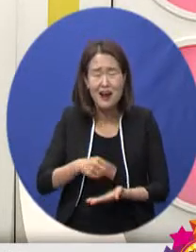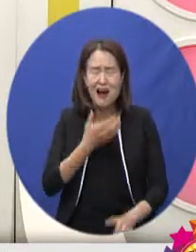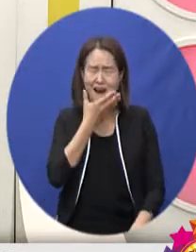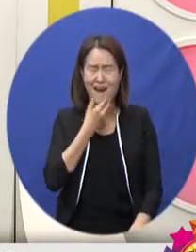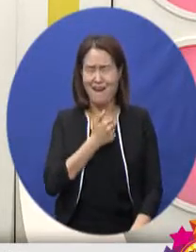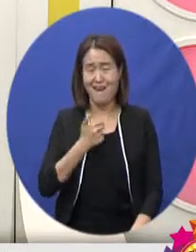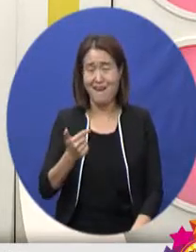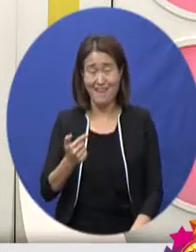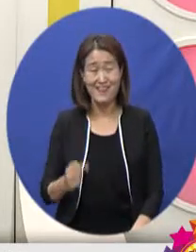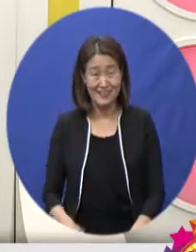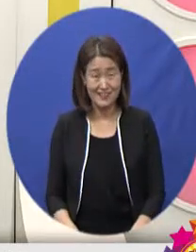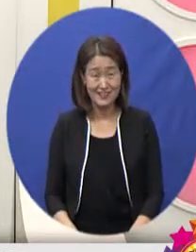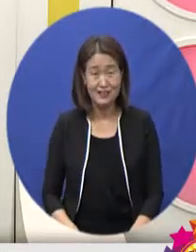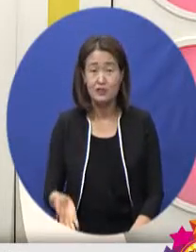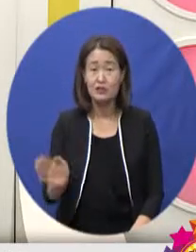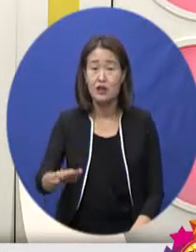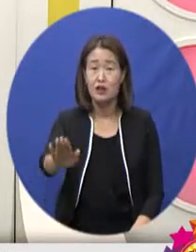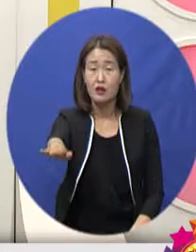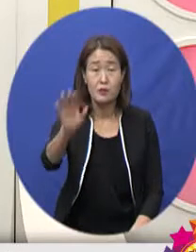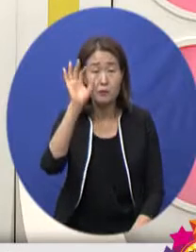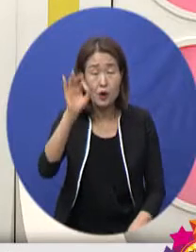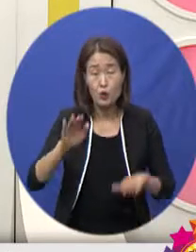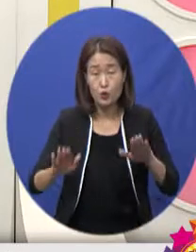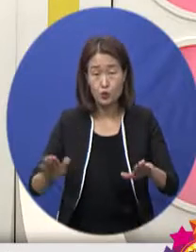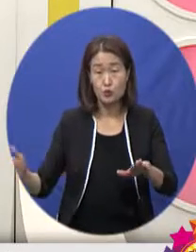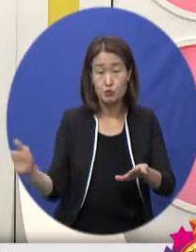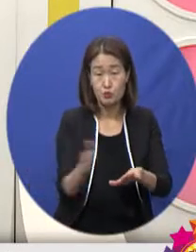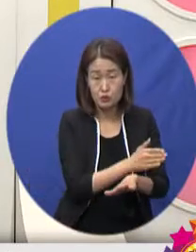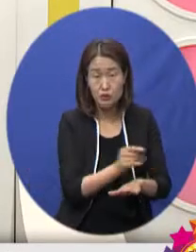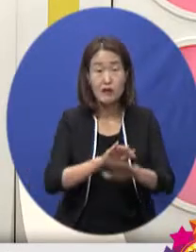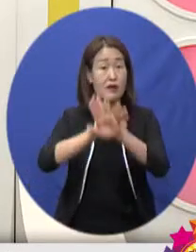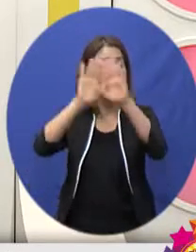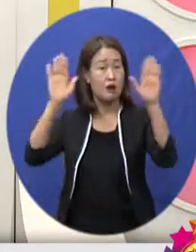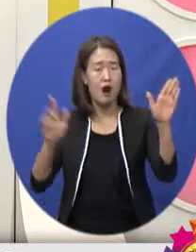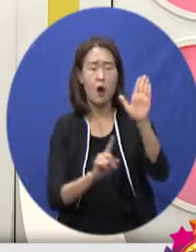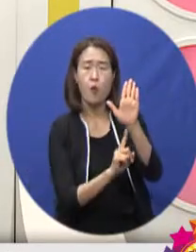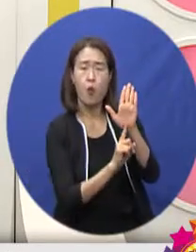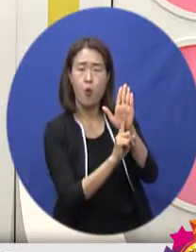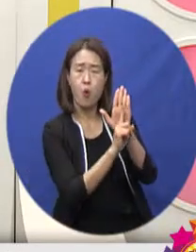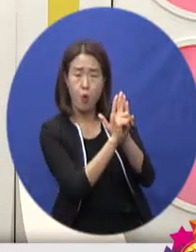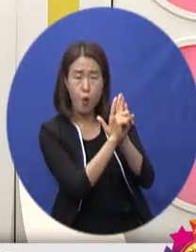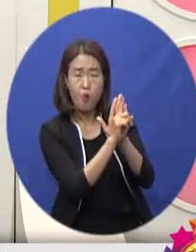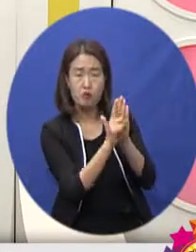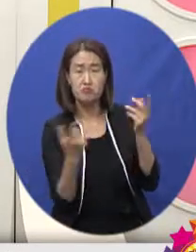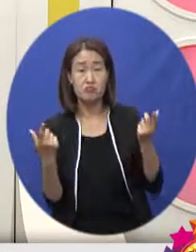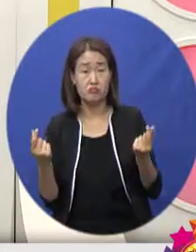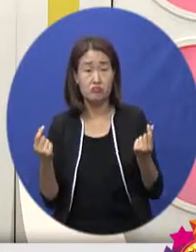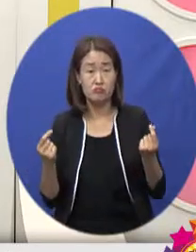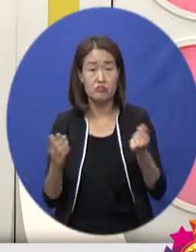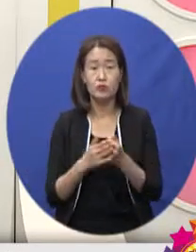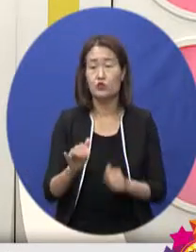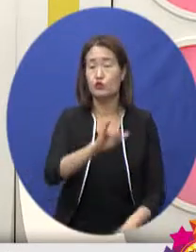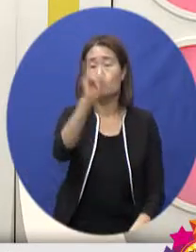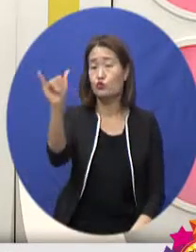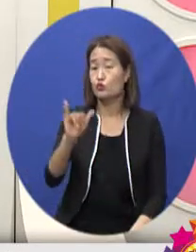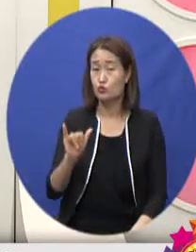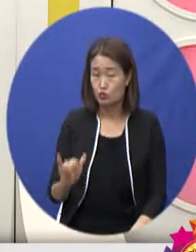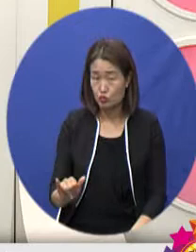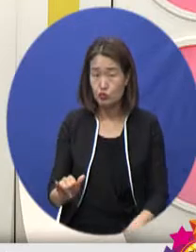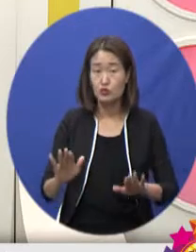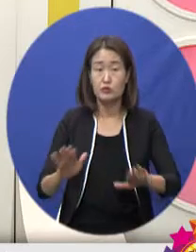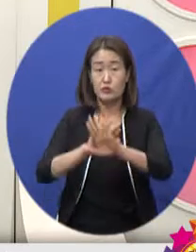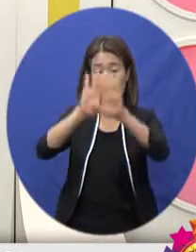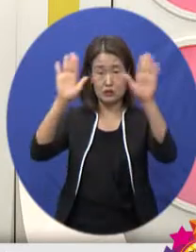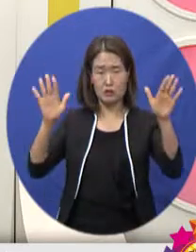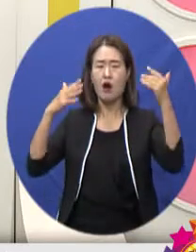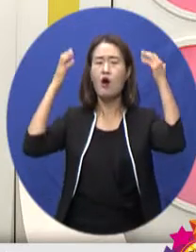노래자랑만 오면요. 그러게요. 아니, 근데 그날저나 네. 오늘부터 그 낮 기온이 좀 많이 올라가지고 그죠? 이제 전국적으로 좀 여름, 아니,